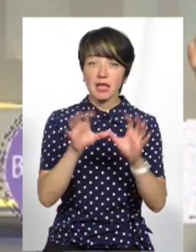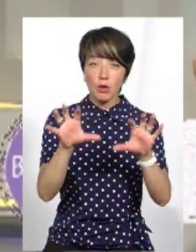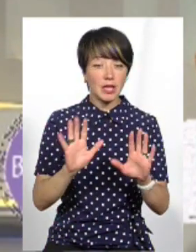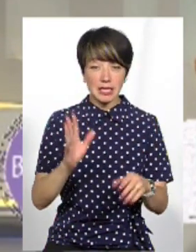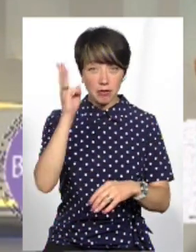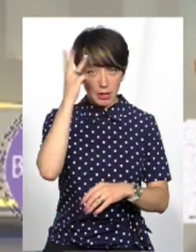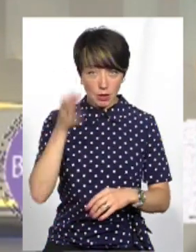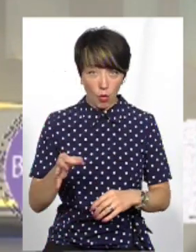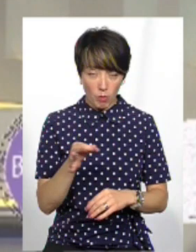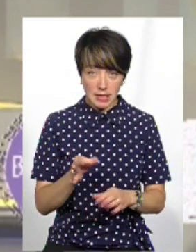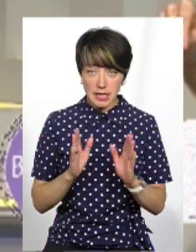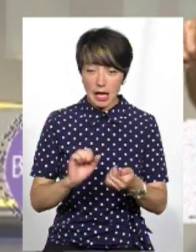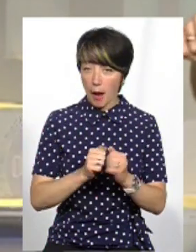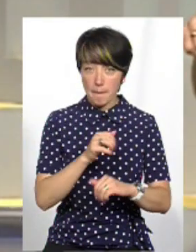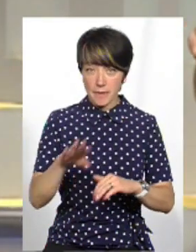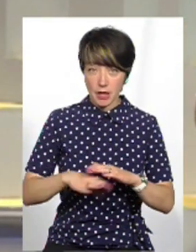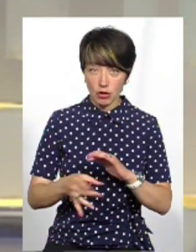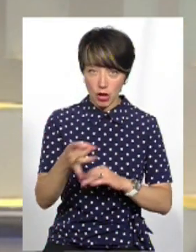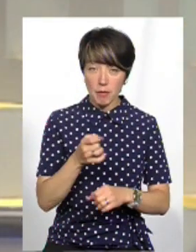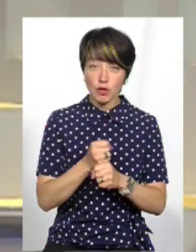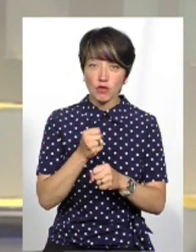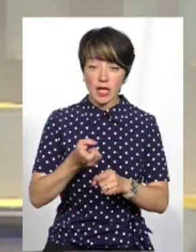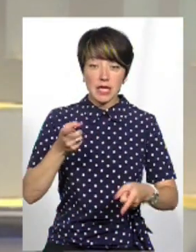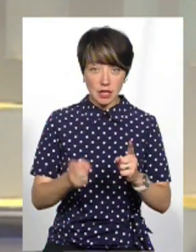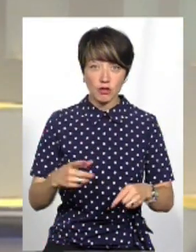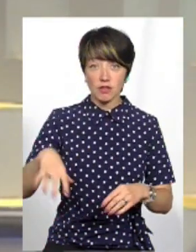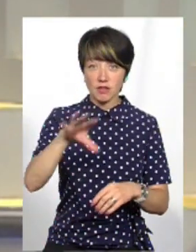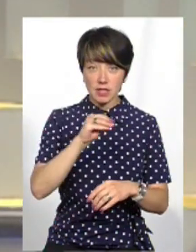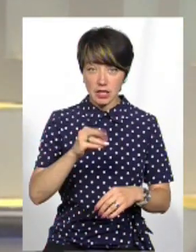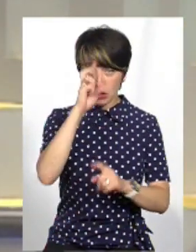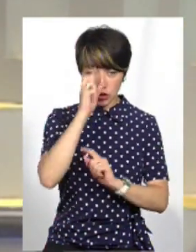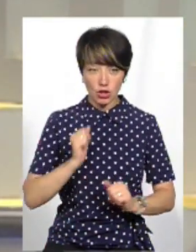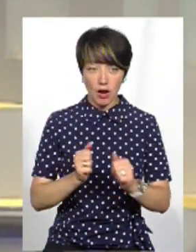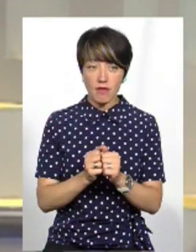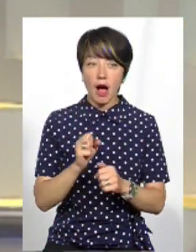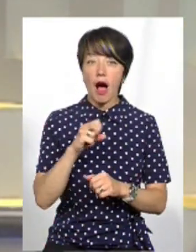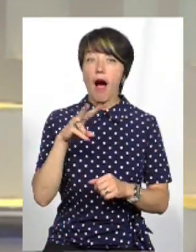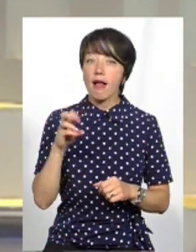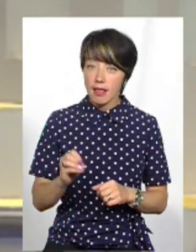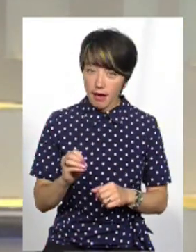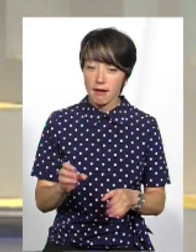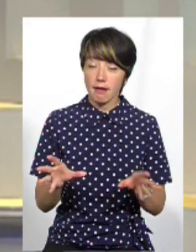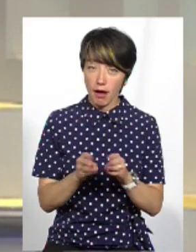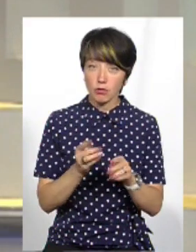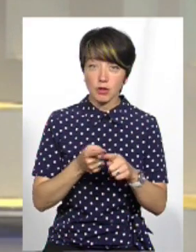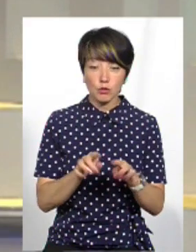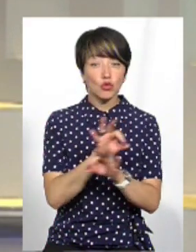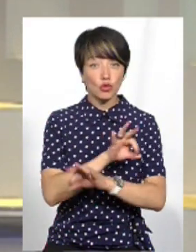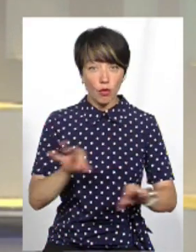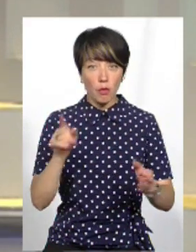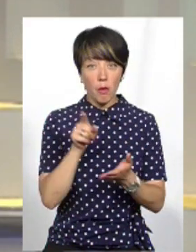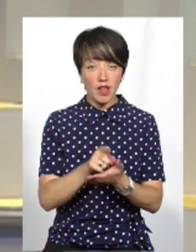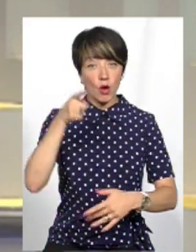не тільки на Хмельницькій області, не тільки на Кам'янеччині, а буде працювати дійсно і у всіх областях держави. Але поряд з тим, ми чудово маємо